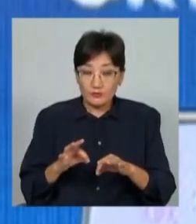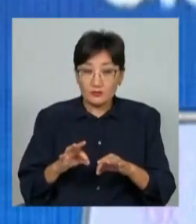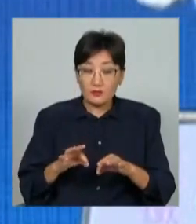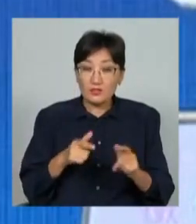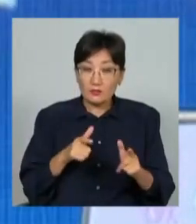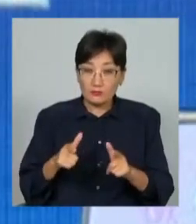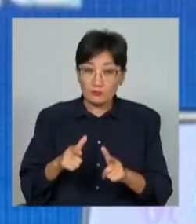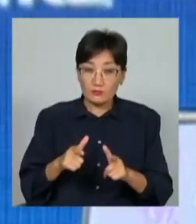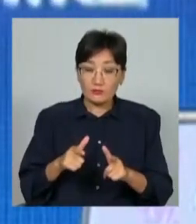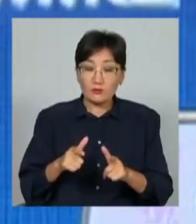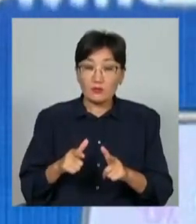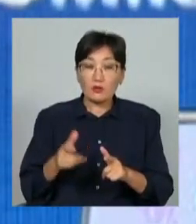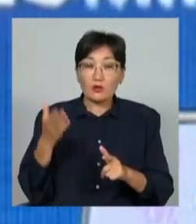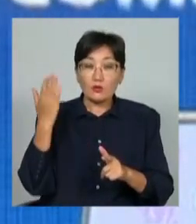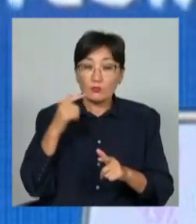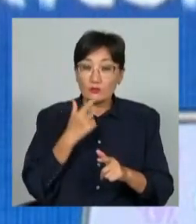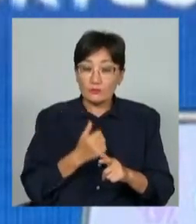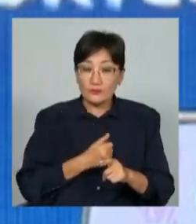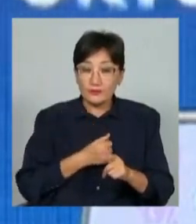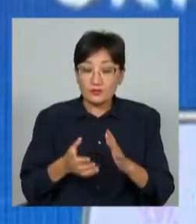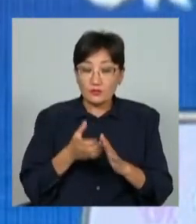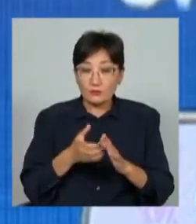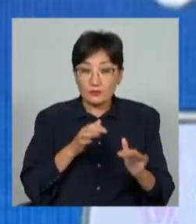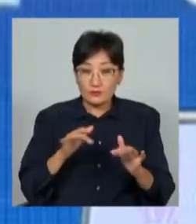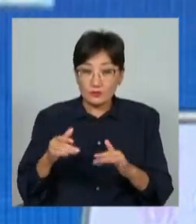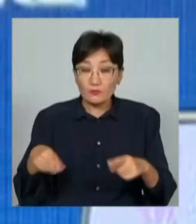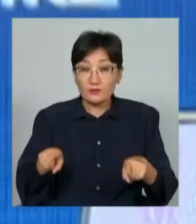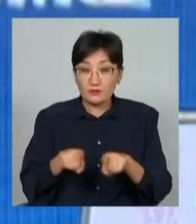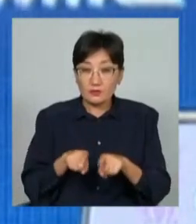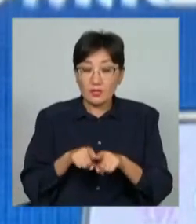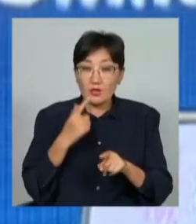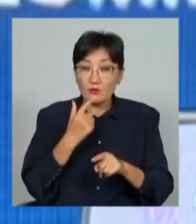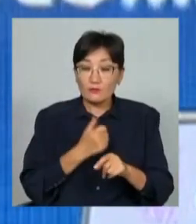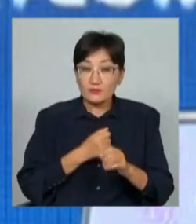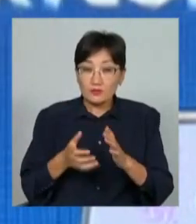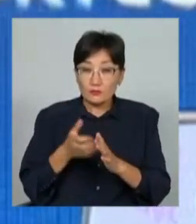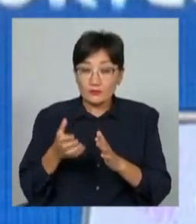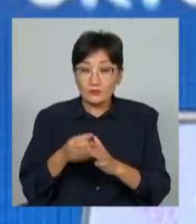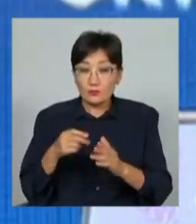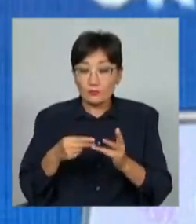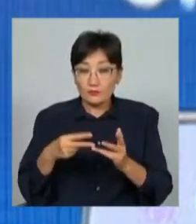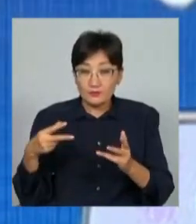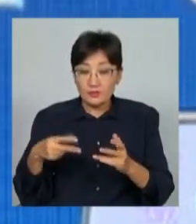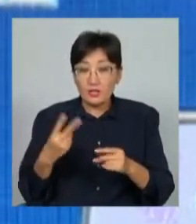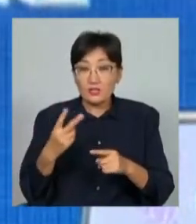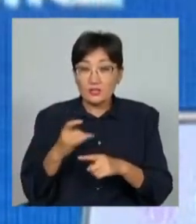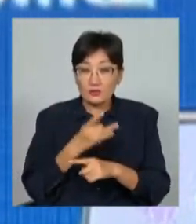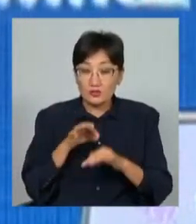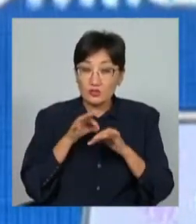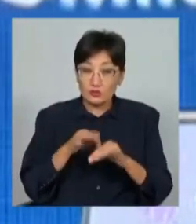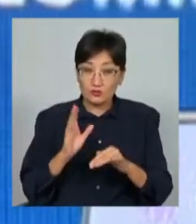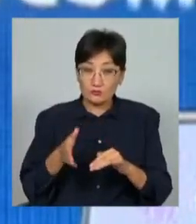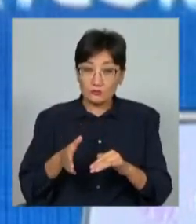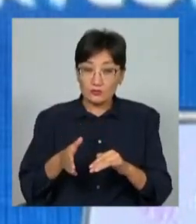пысықталған. Өткен әскерге шақыру кампаниясындағы сияқты әскерге шақырушыларға ПТР зерттеу екі рет